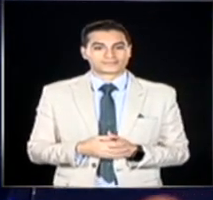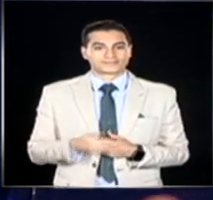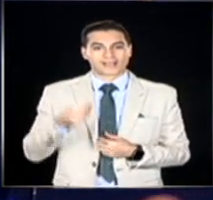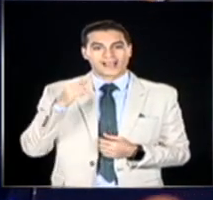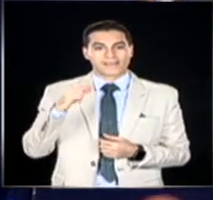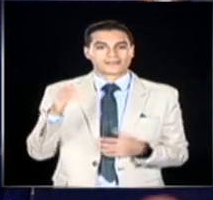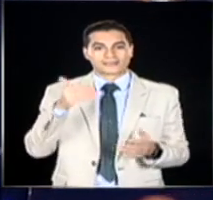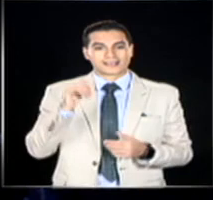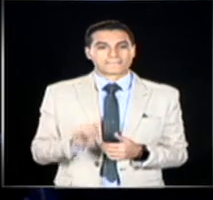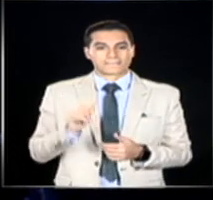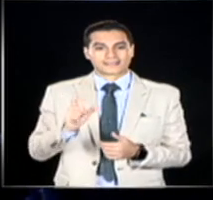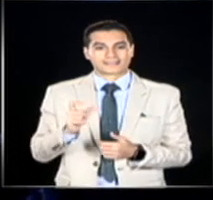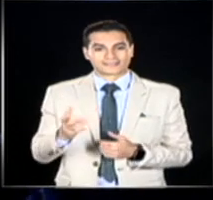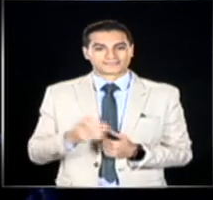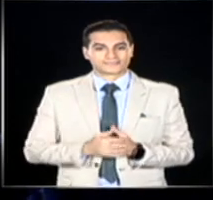واحمد امين،